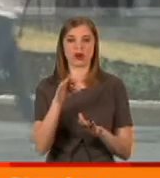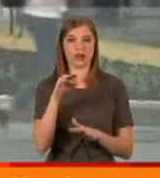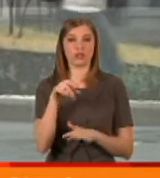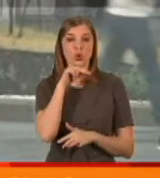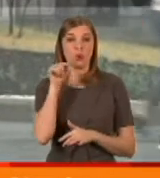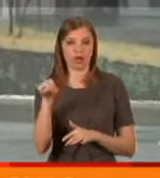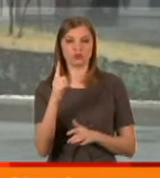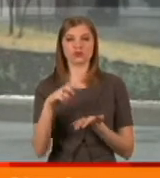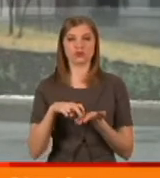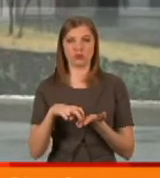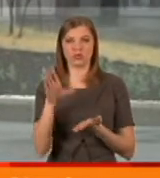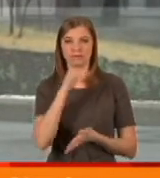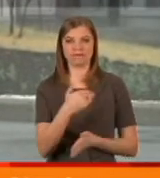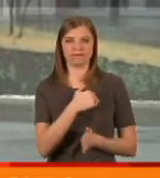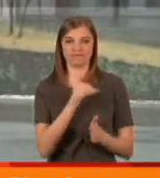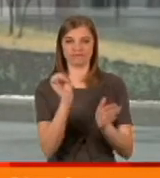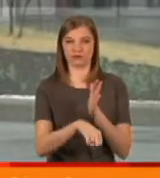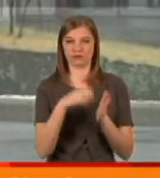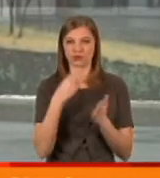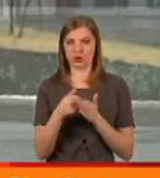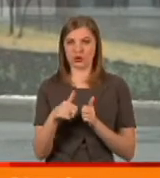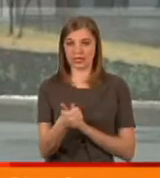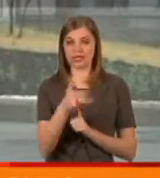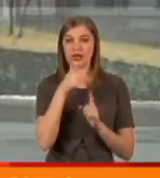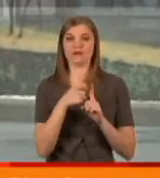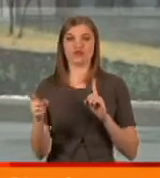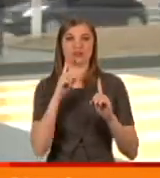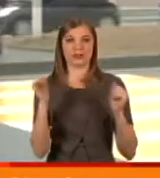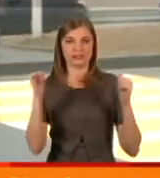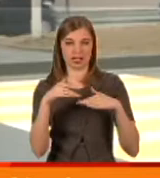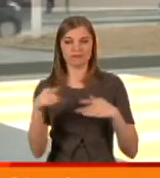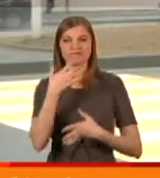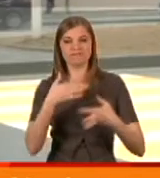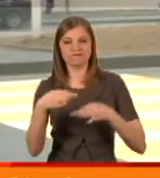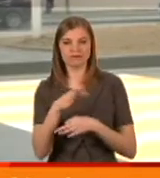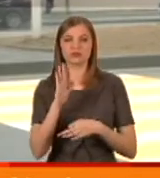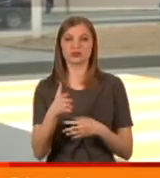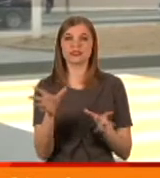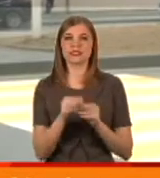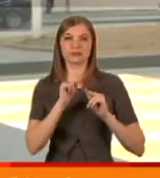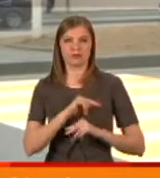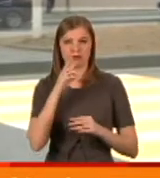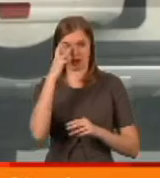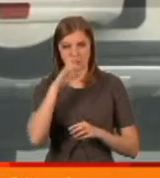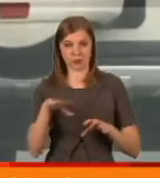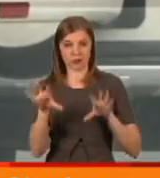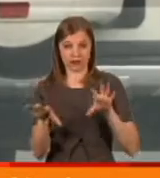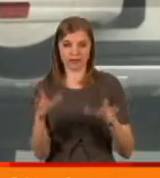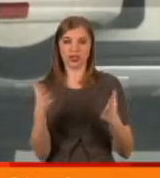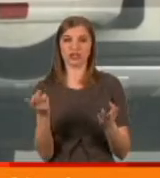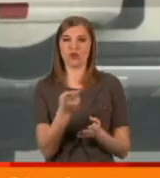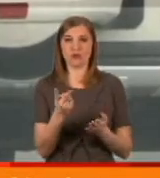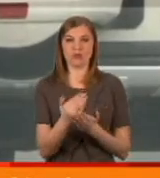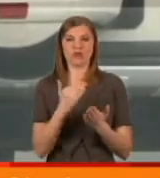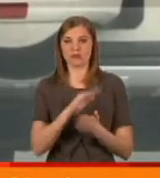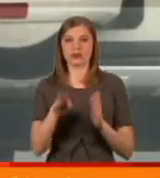корейці, які побоюються замаху на свого лідера. Під час саміту політики обговорять співпрацю своїх країн, які обидві